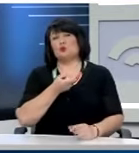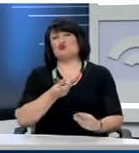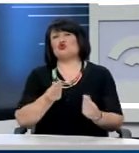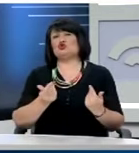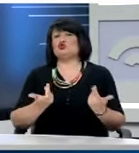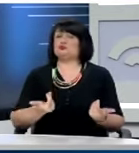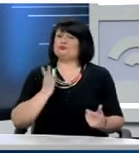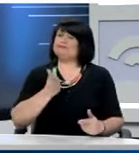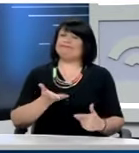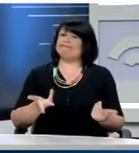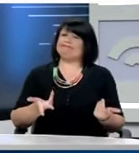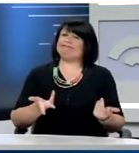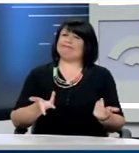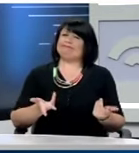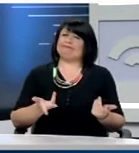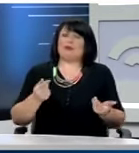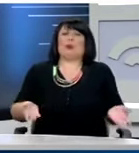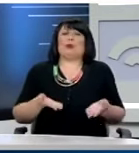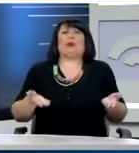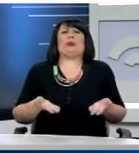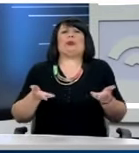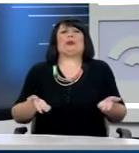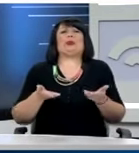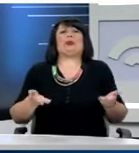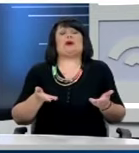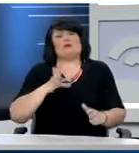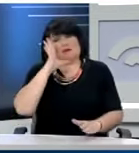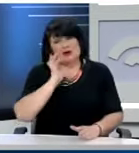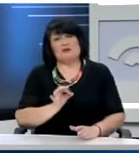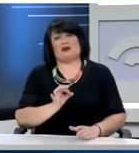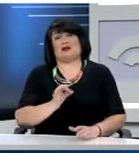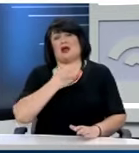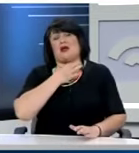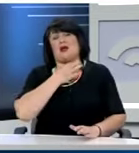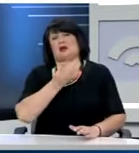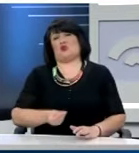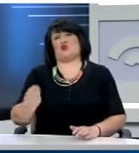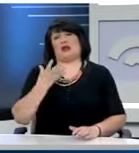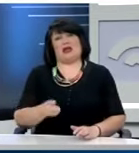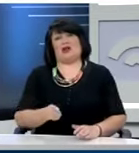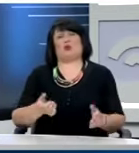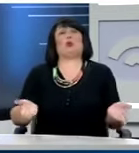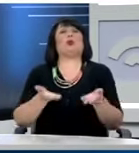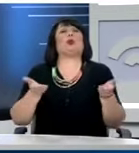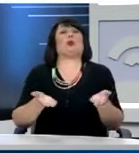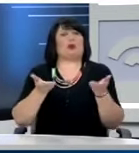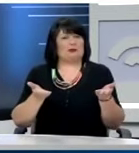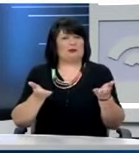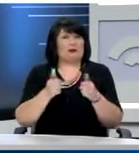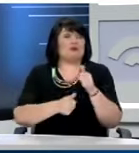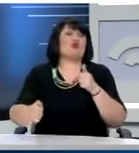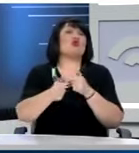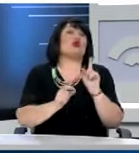θα μπορέσετε να ελαφρύνετε αυτούς που πραγματικά έχουν τη μεγαλύτερη ανάγκη να ελαφρυνθούν